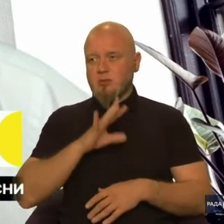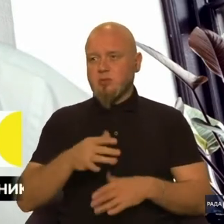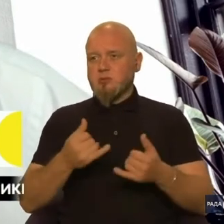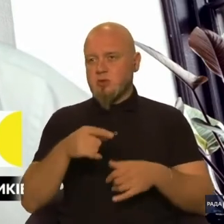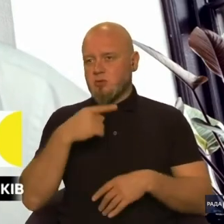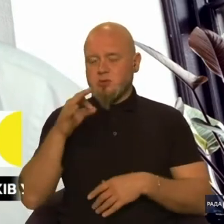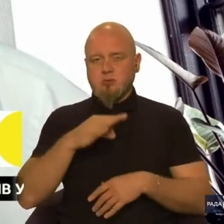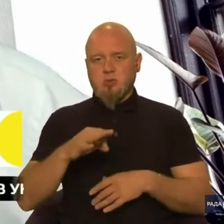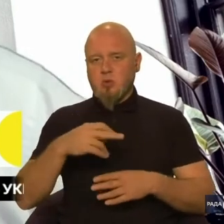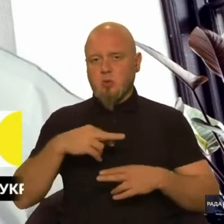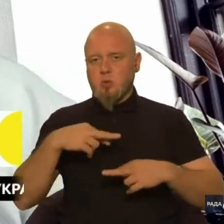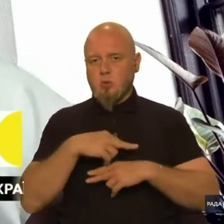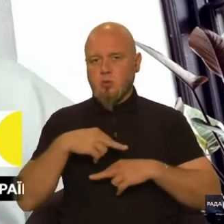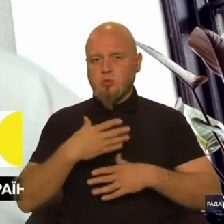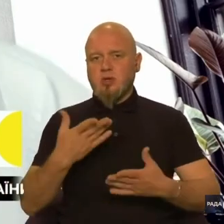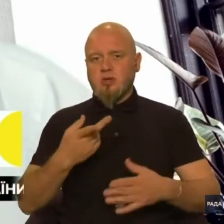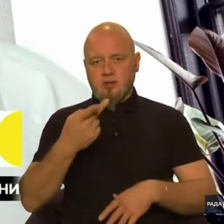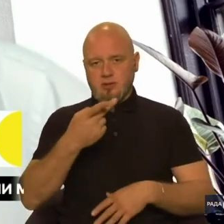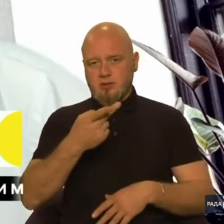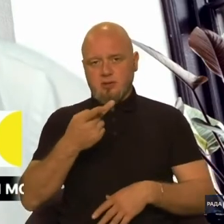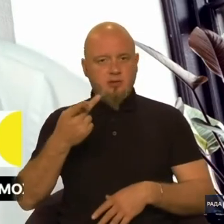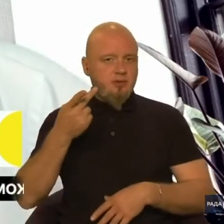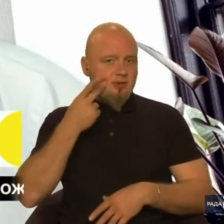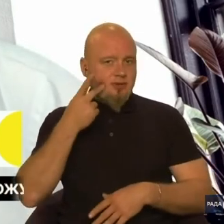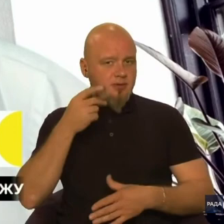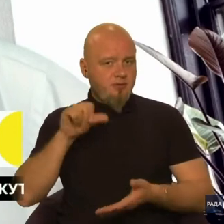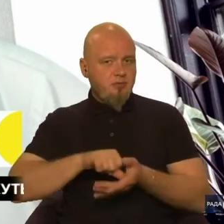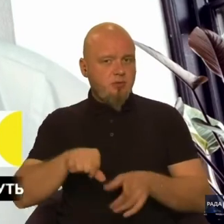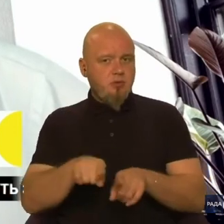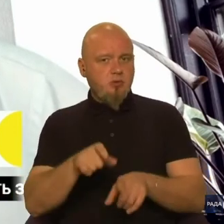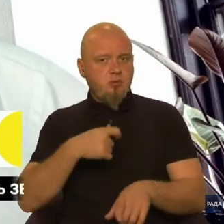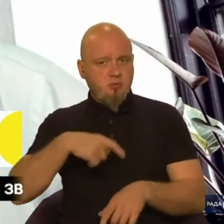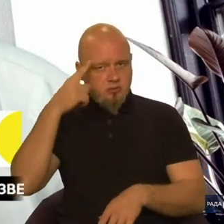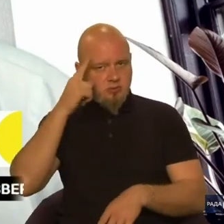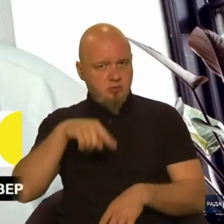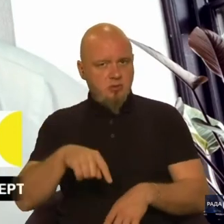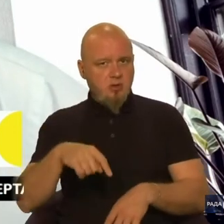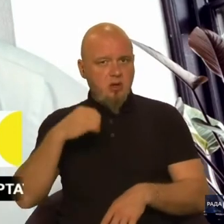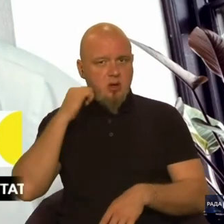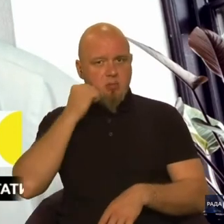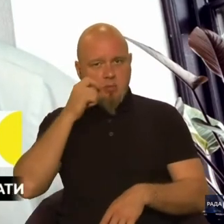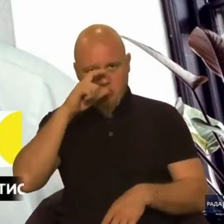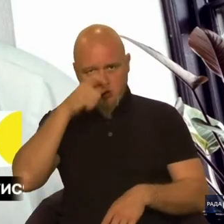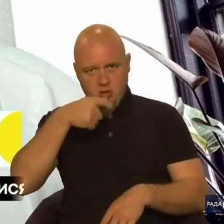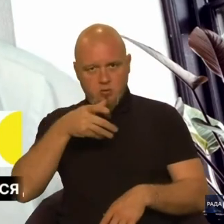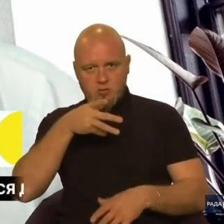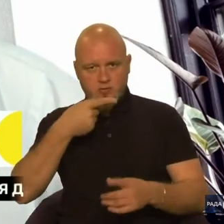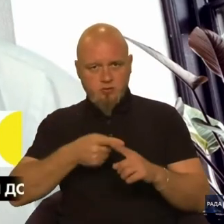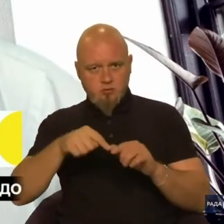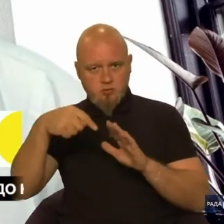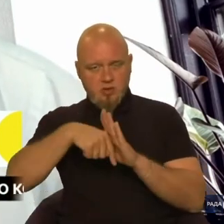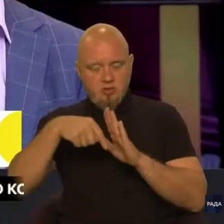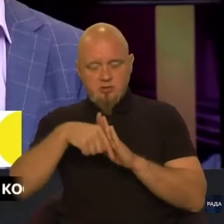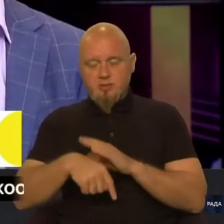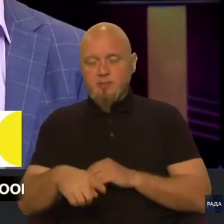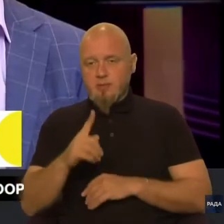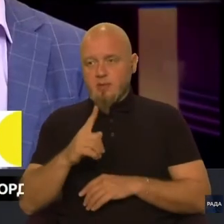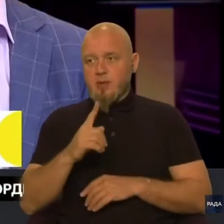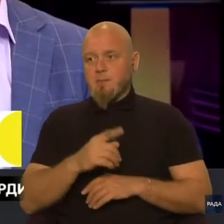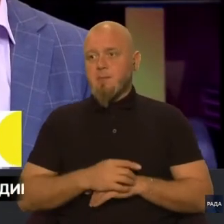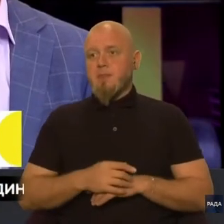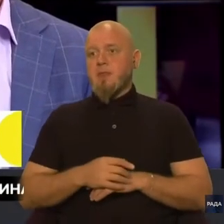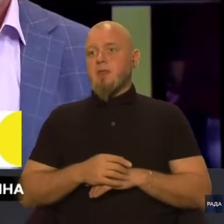зараз говорити про Угорщину яка традиційна виступає такою собі знаєте Бабою Ягою в цьому сенсі але